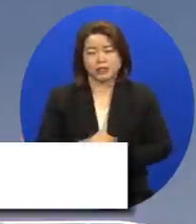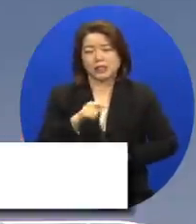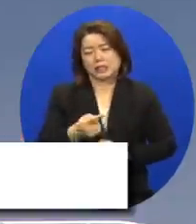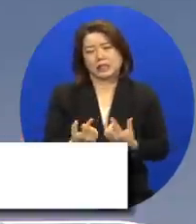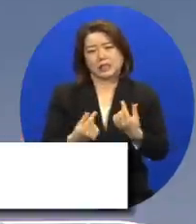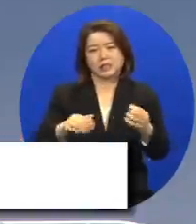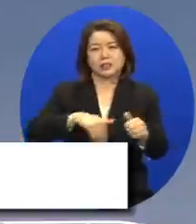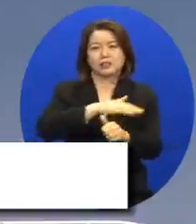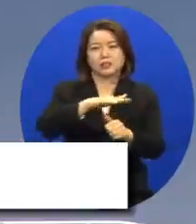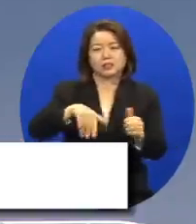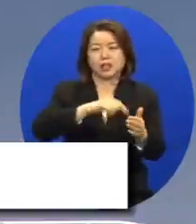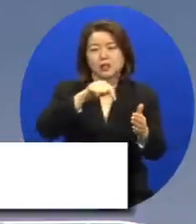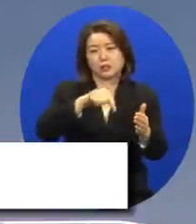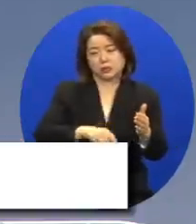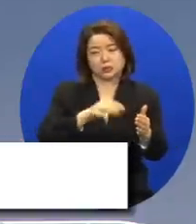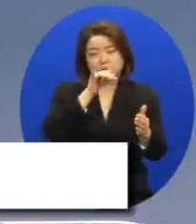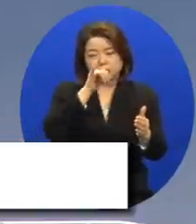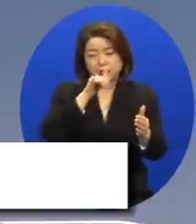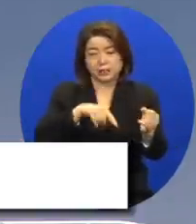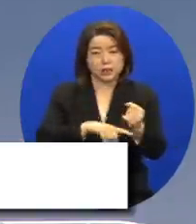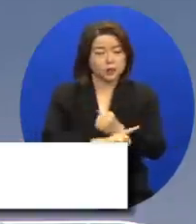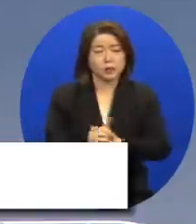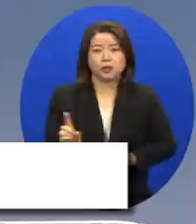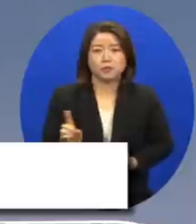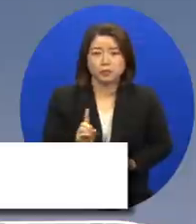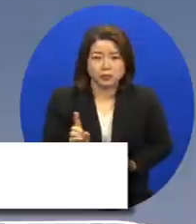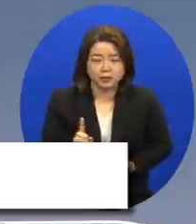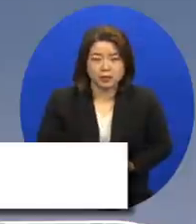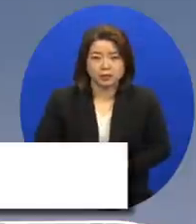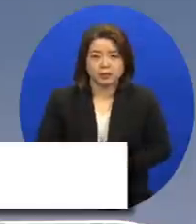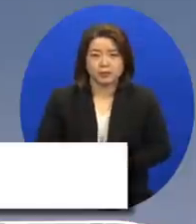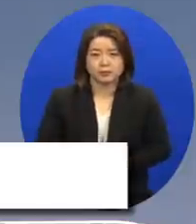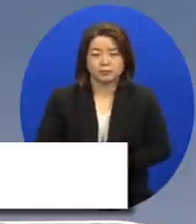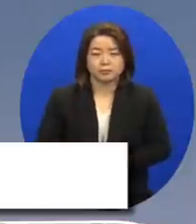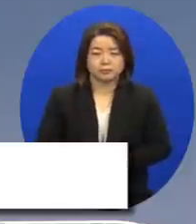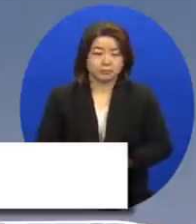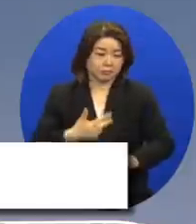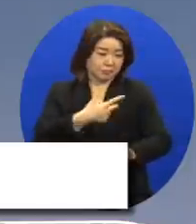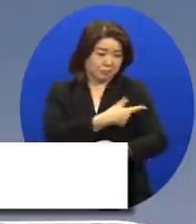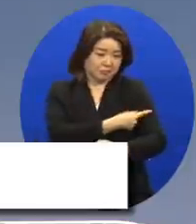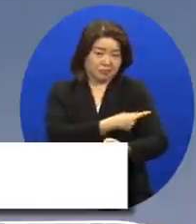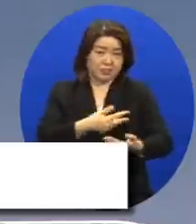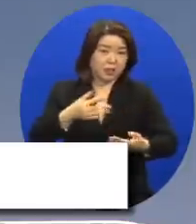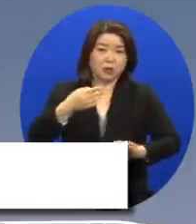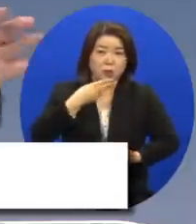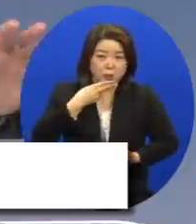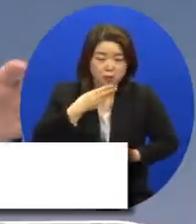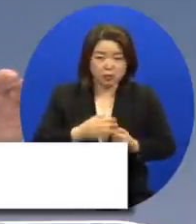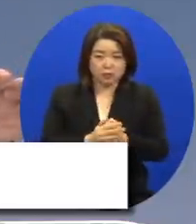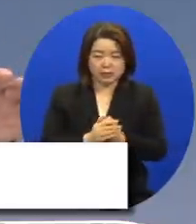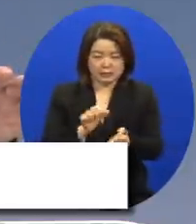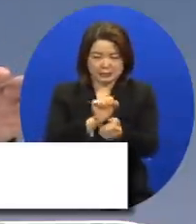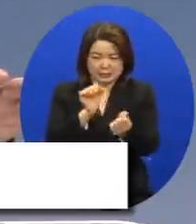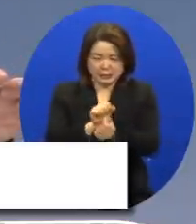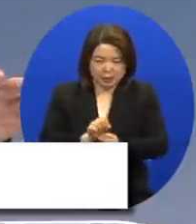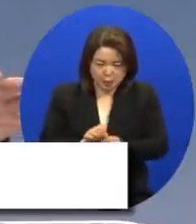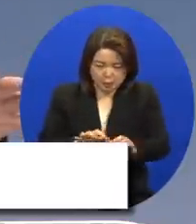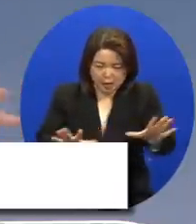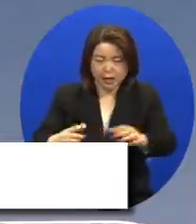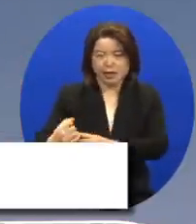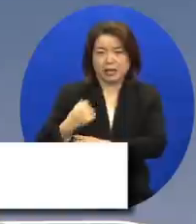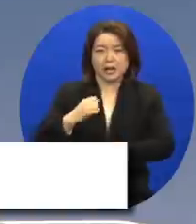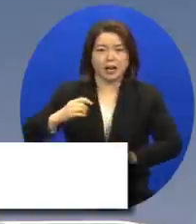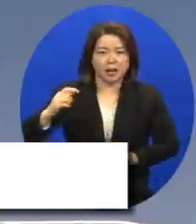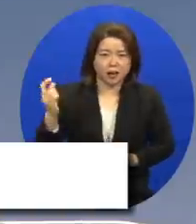상황 속에 있는 일이 무슨 까닭이 입니까 백신도 없습니다 전혀 벽은 너무나 강합니다